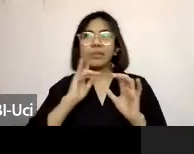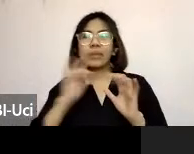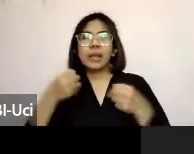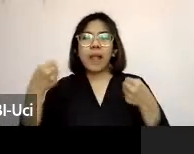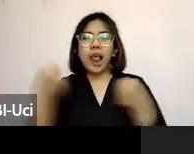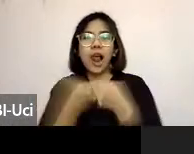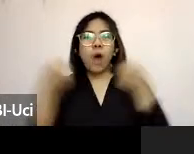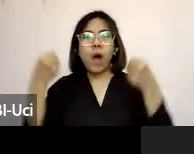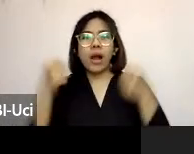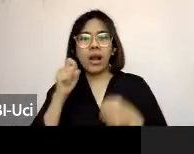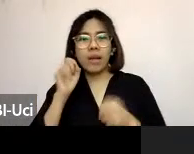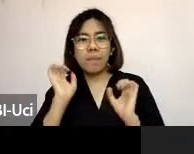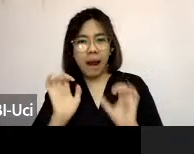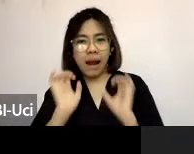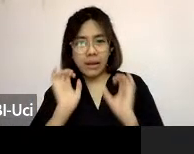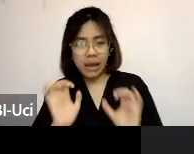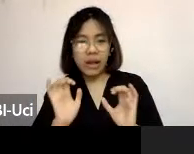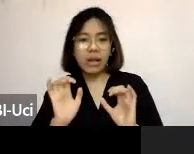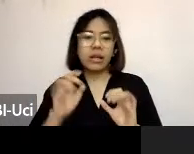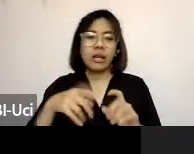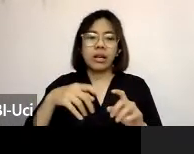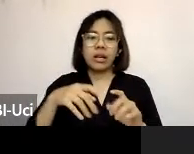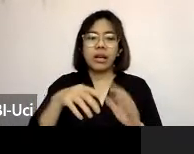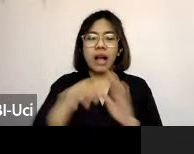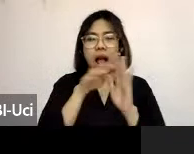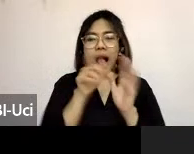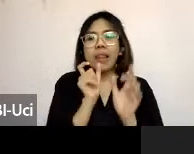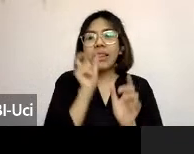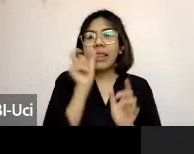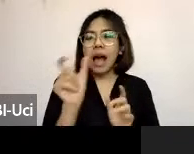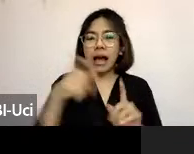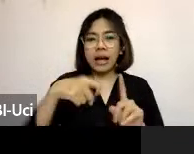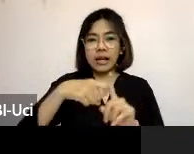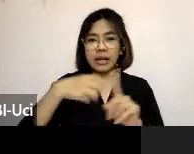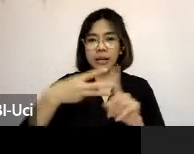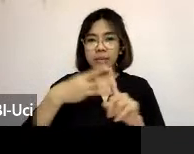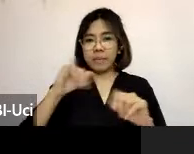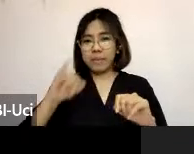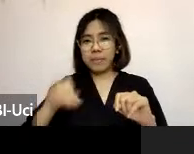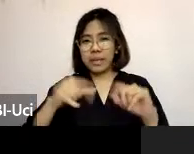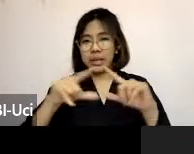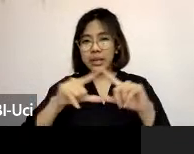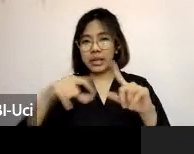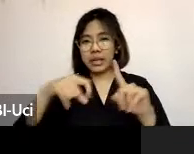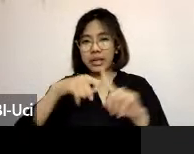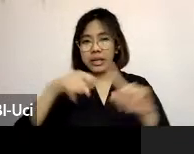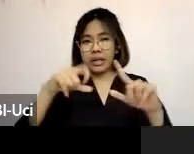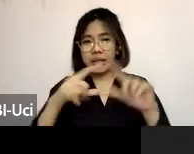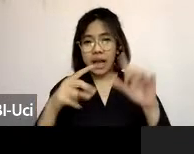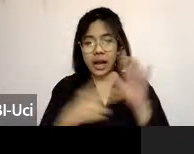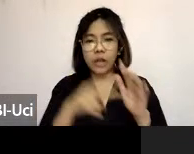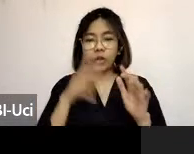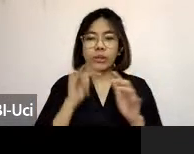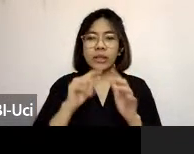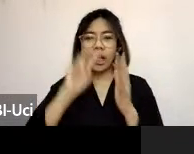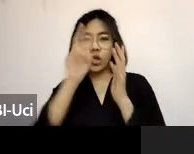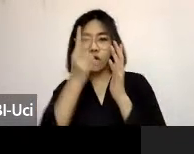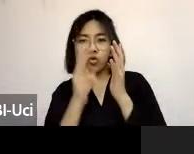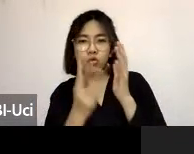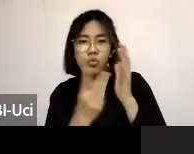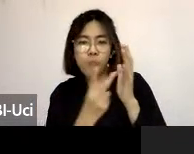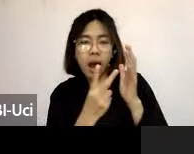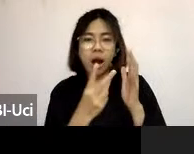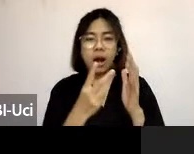ya kata kebijakan itu adalah Tata yang bisa digali kodifikasi dan dikodifikasi